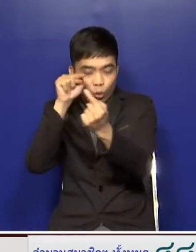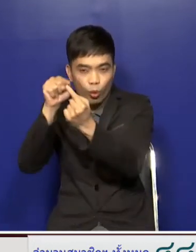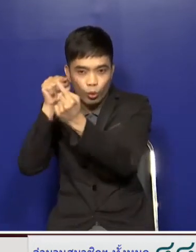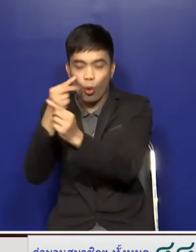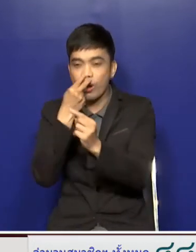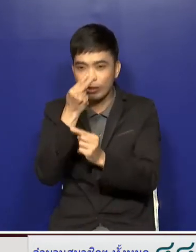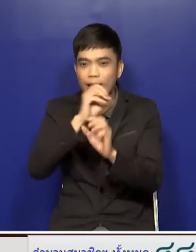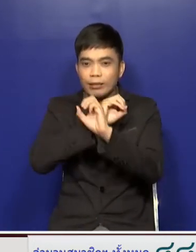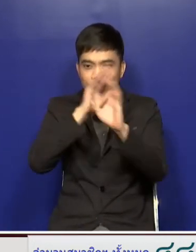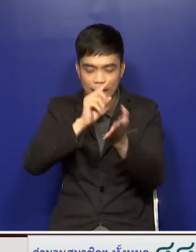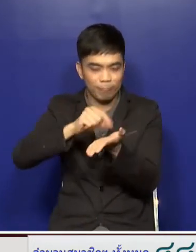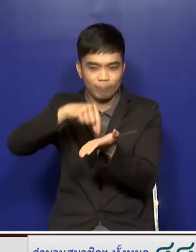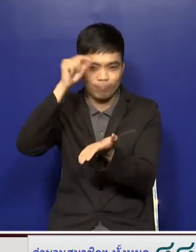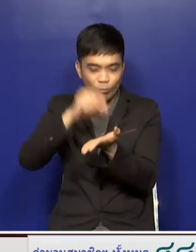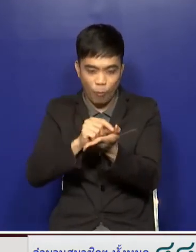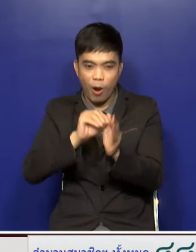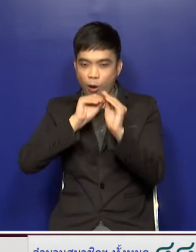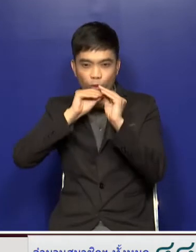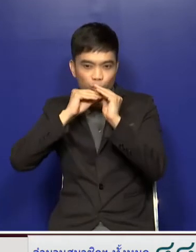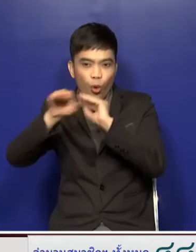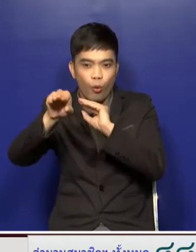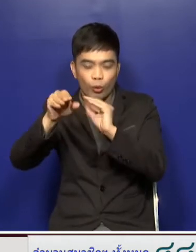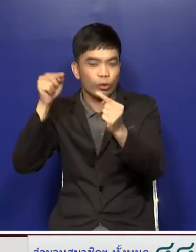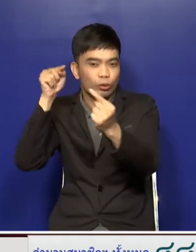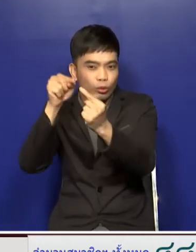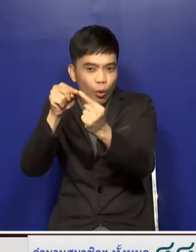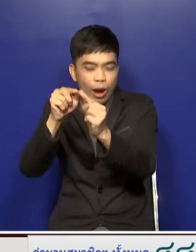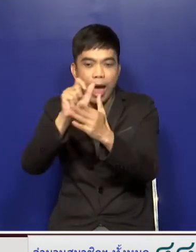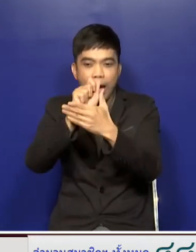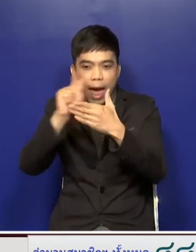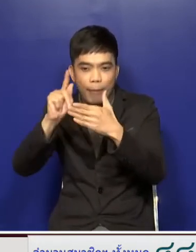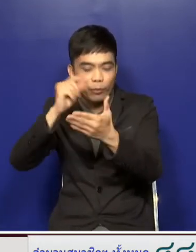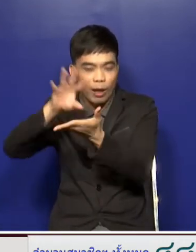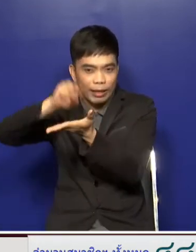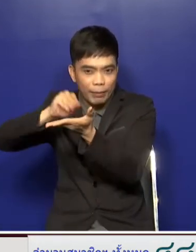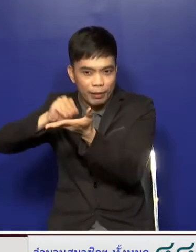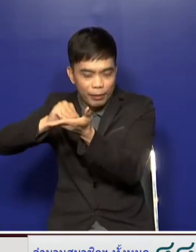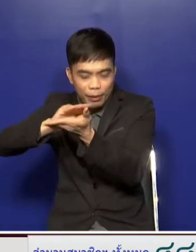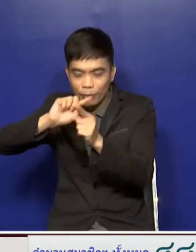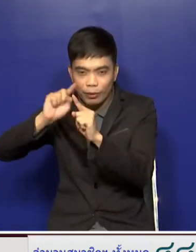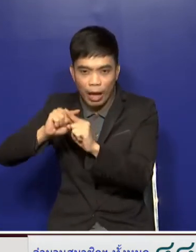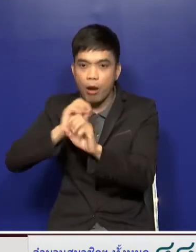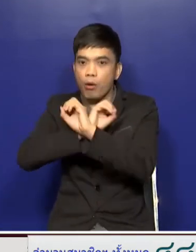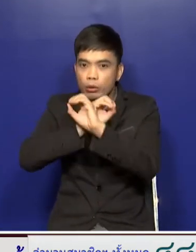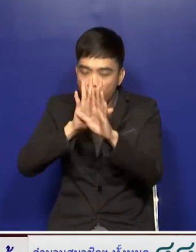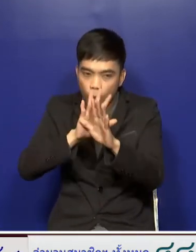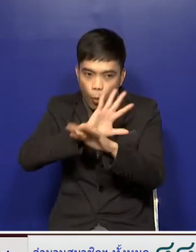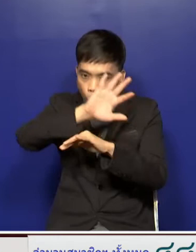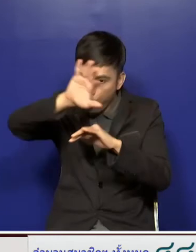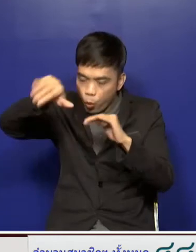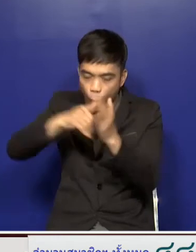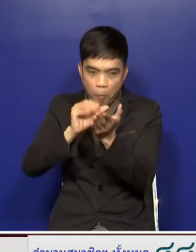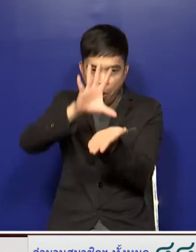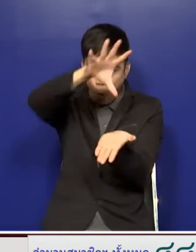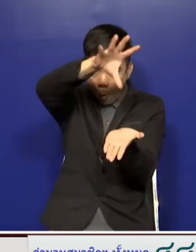ปักหมลมาเลยครัแล้วส่งข้อมูล แลสั่งแลตฟอรม สั่งแปพิเคชั่น ให้เขากรอข้มูลขนมาทานจะเหนภาพของ Big Data